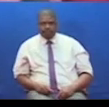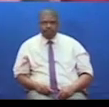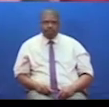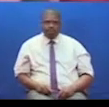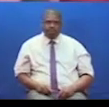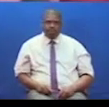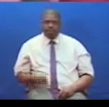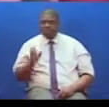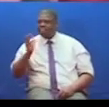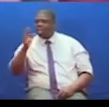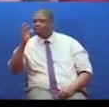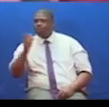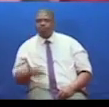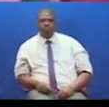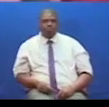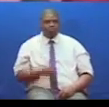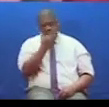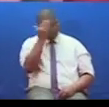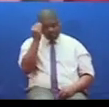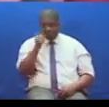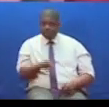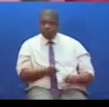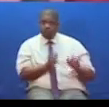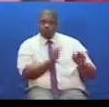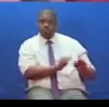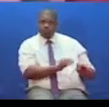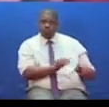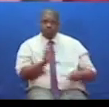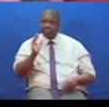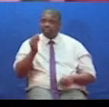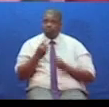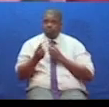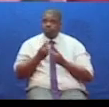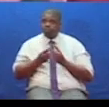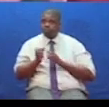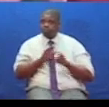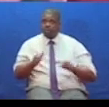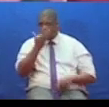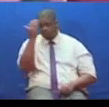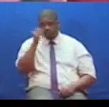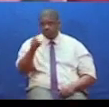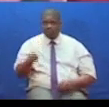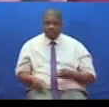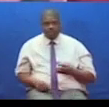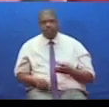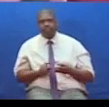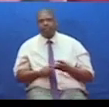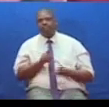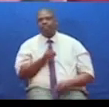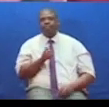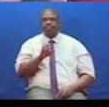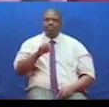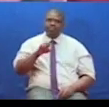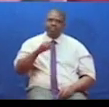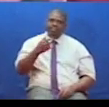tuende kwenye gold, na msisahau gold reserve, nilishaiongelea gold reserve, tuweke kwenye gemstones, tuweke